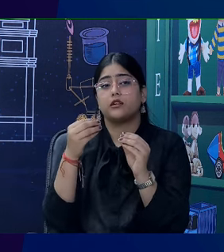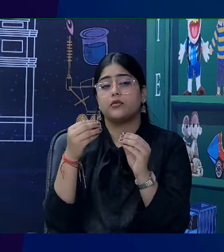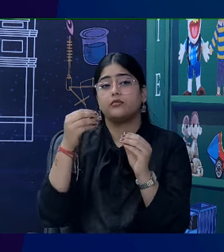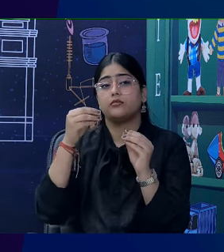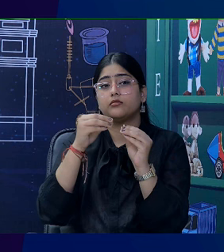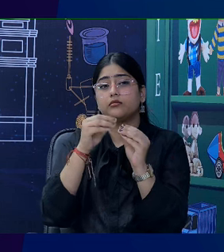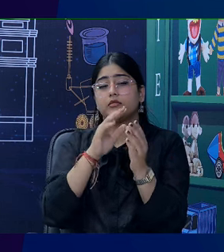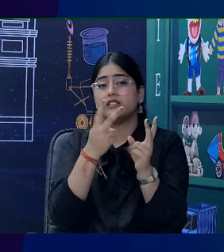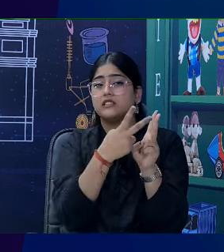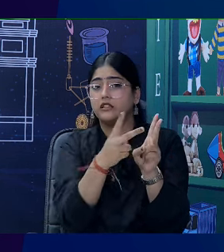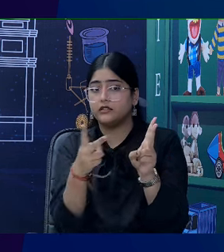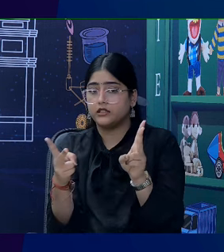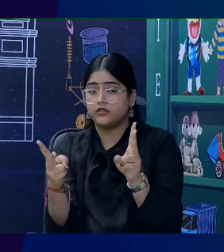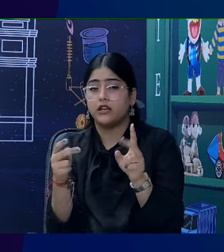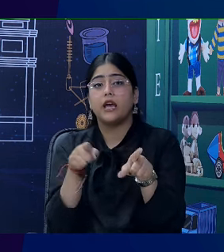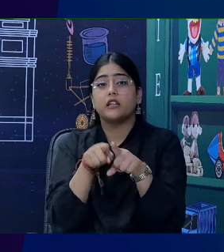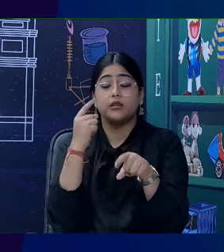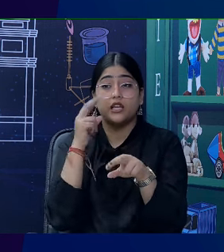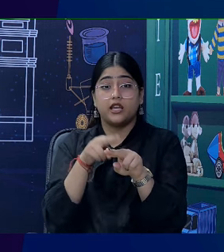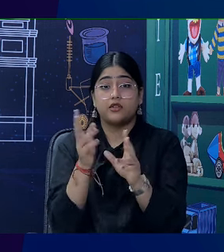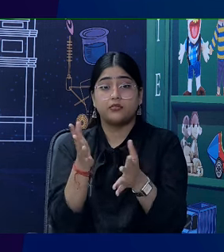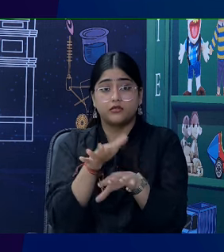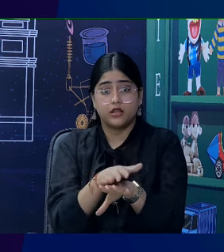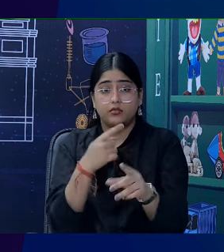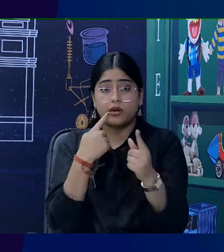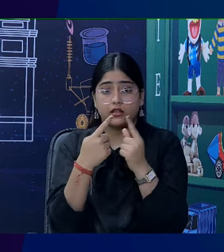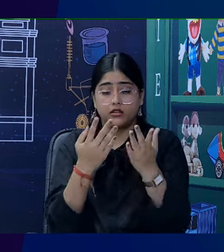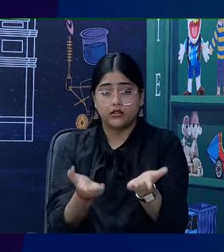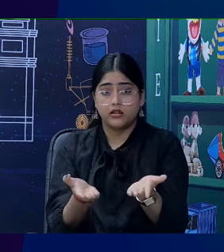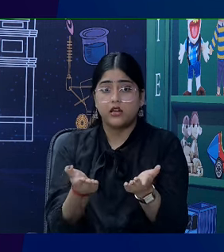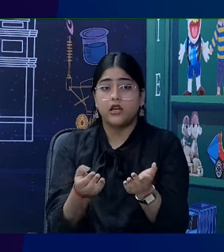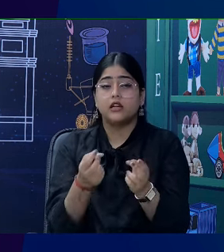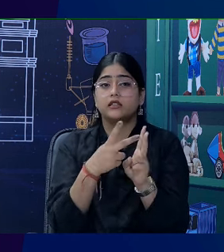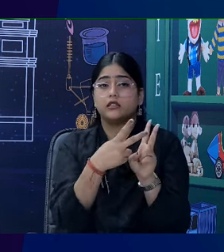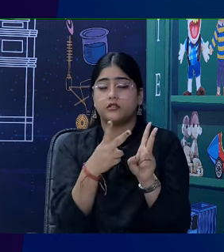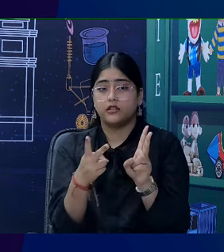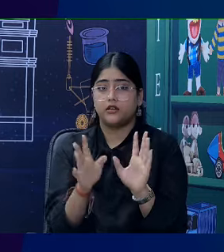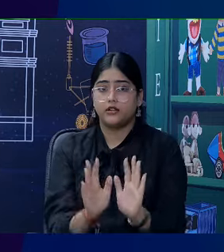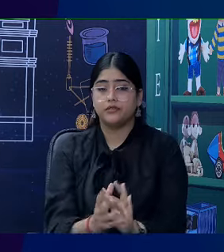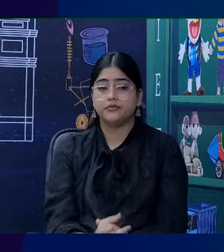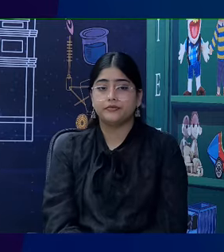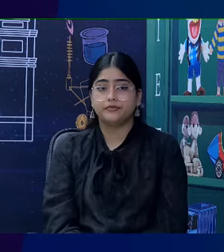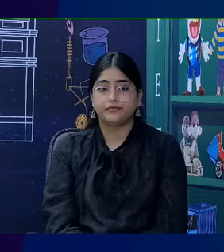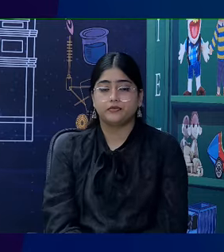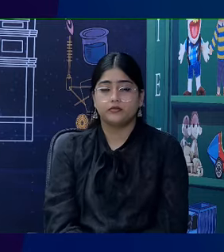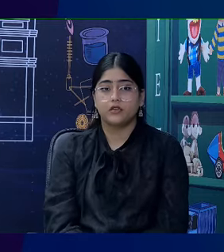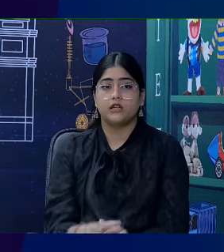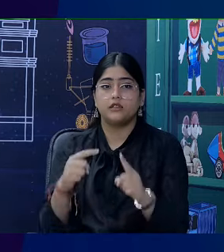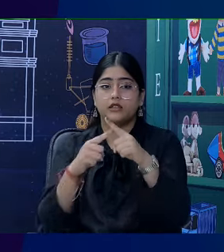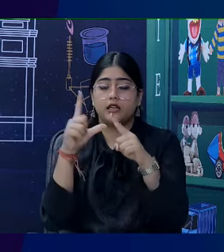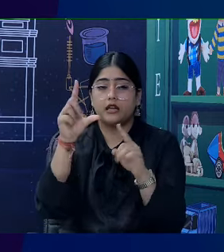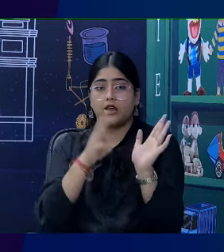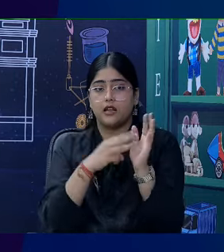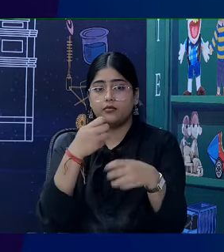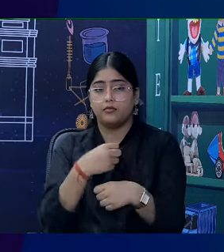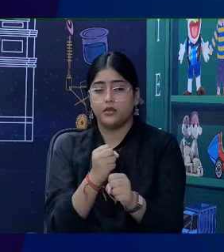की है ना तो समावेशी के लिएने स्पेशल बच्चों के लिए कुछ अलग अलग तरह के फ्लश कार्ड बनाए है जिससे